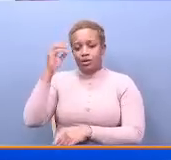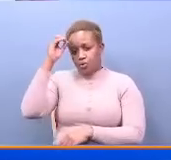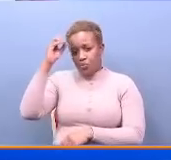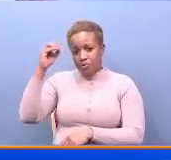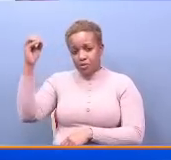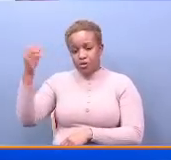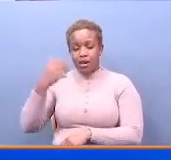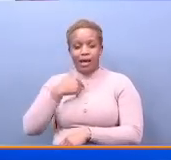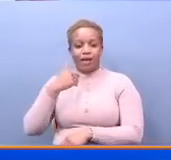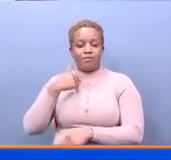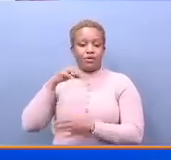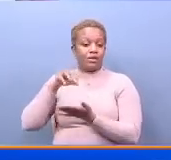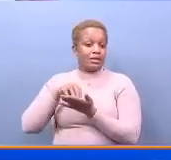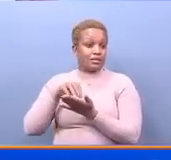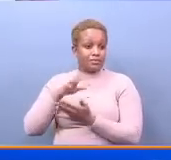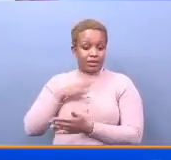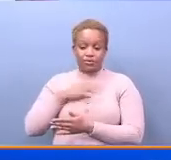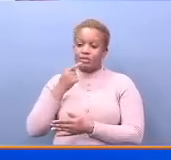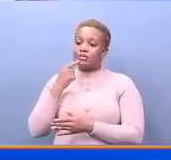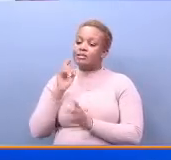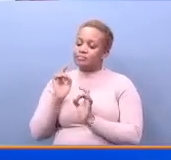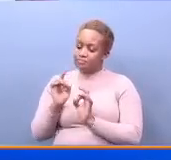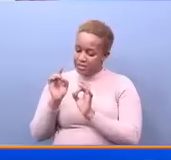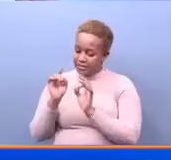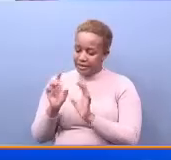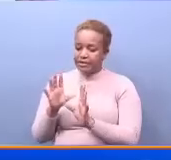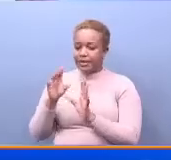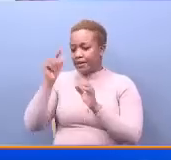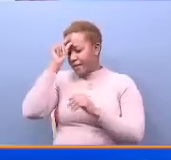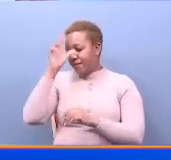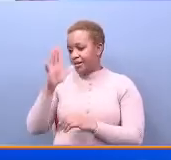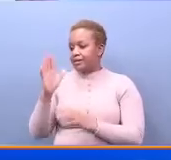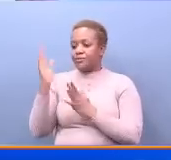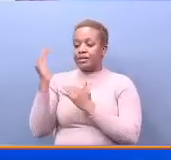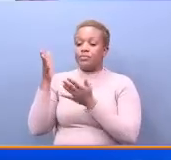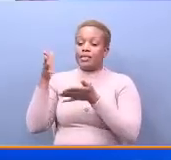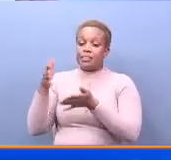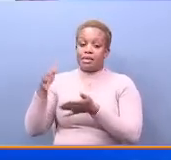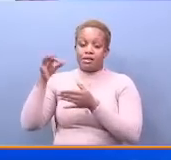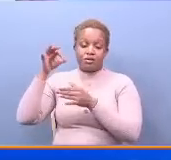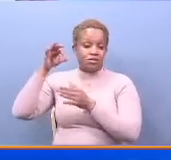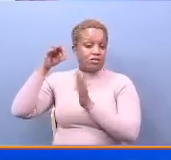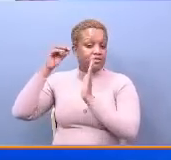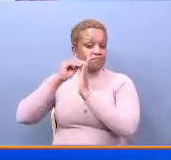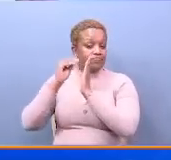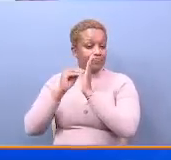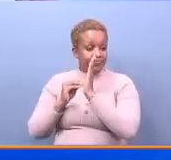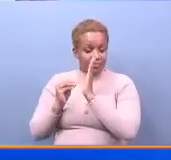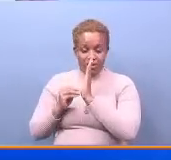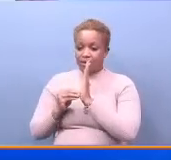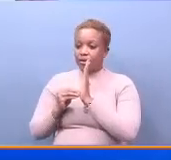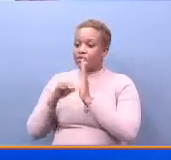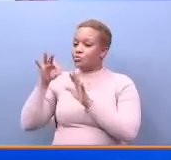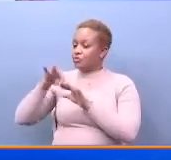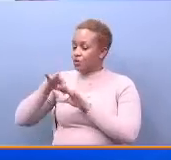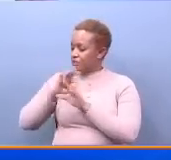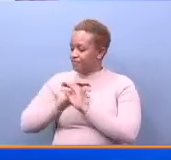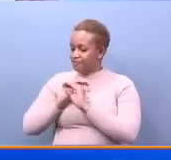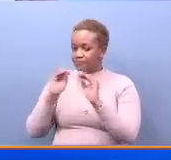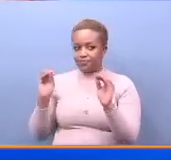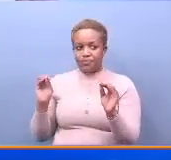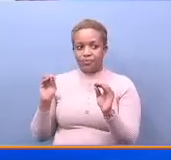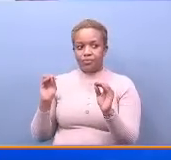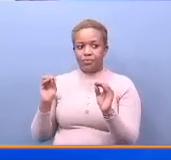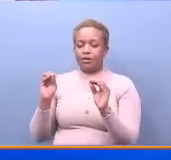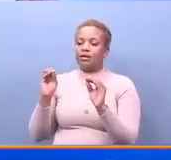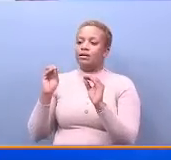kesi yangu. Unasema impeach governor afai kuwa kwa debe. Na ni muongo. Nasema ni muongo kwa sababu gani? Katiba ya Kenya kipengele 193 sabbatical 3.